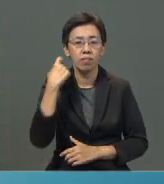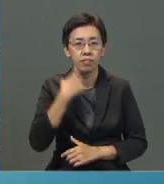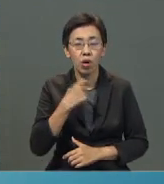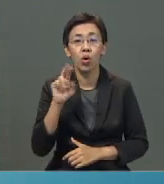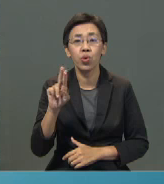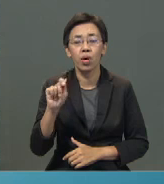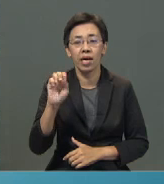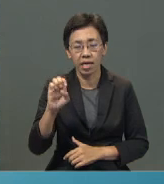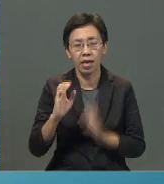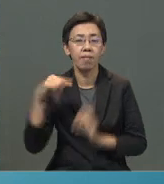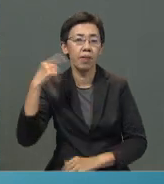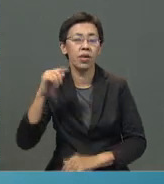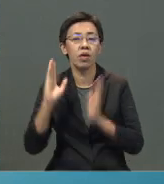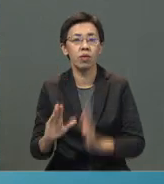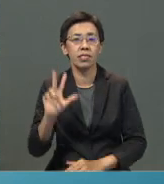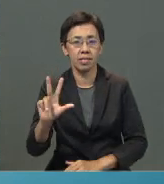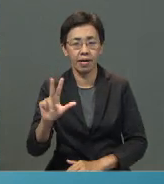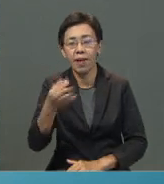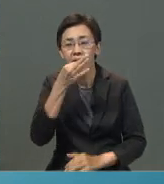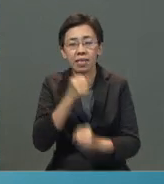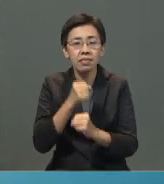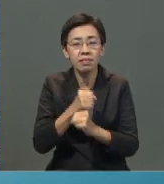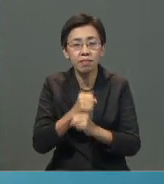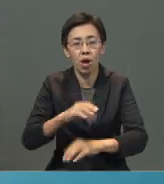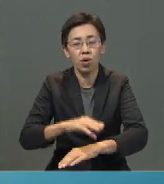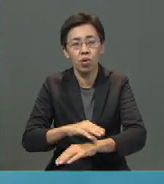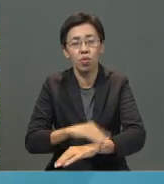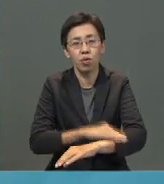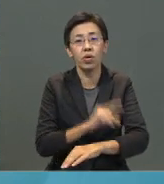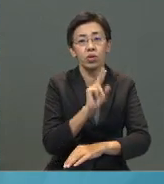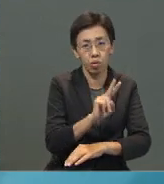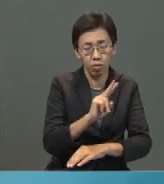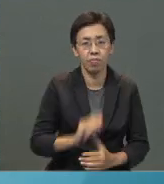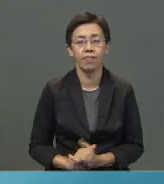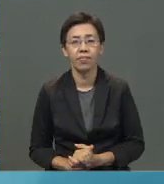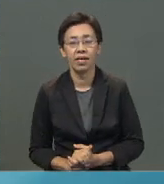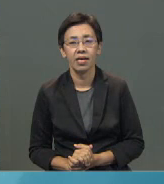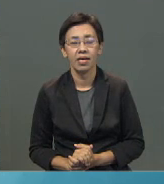รายมาจากประเทศสหรัฐอาหรับอิมิเรตนะครับเป็นเป็นหญิงนะ3รายอาชีพพนักงานนวดที่ 2